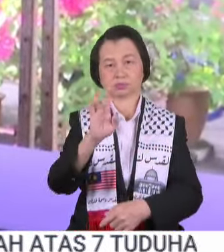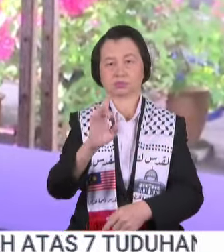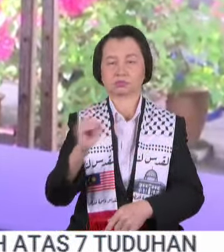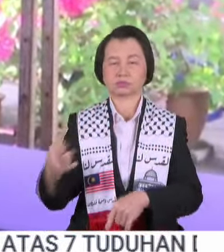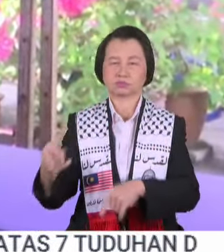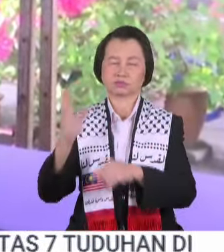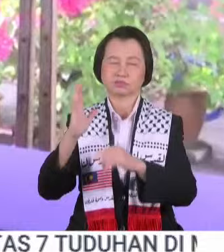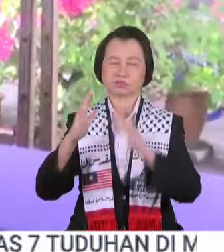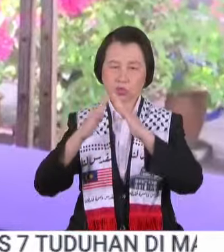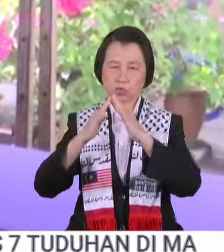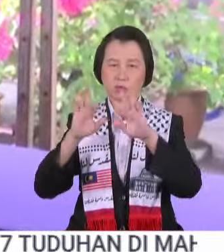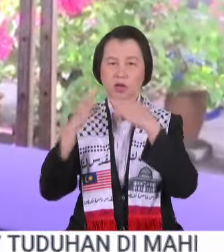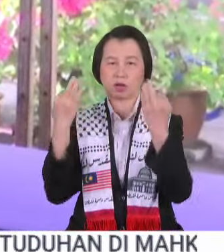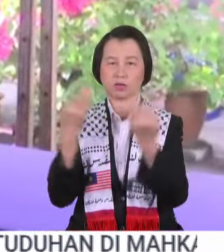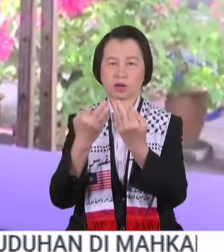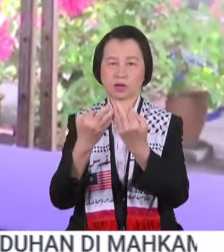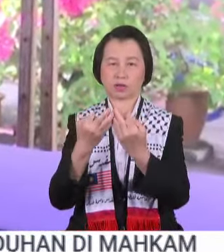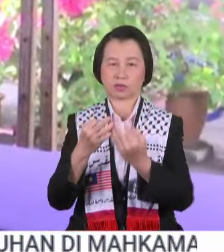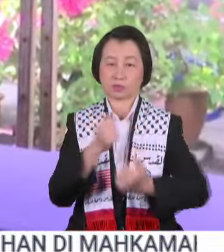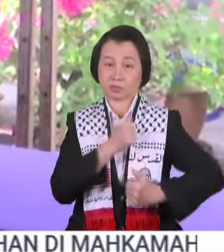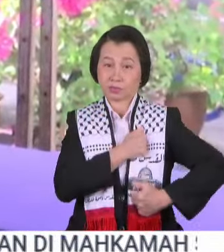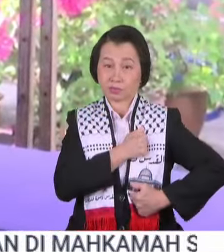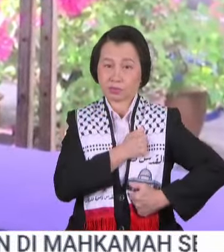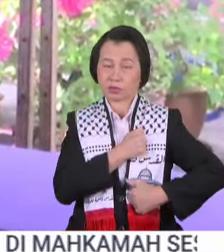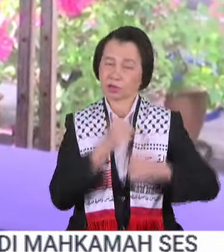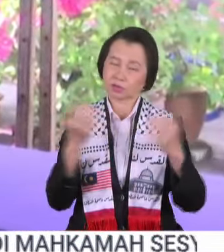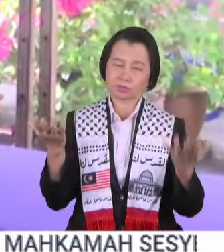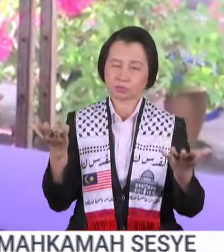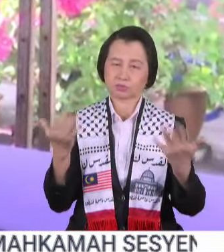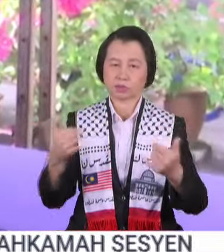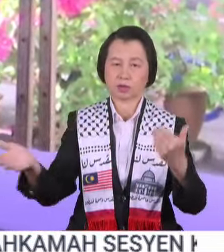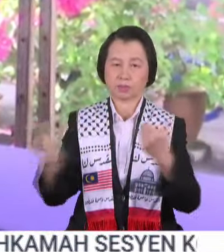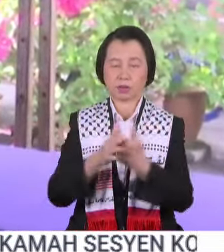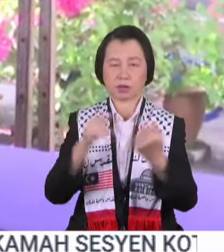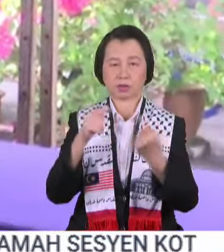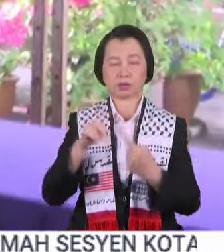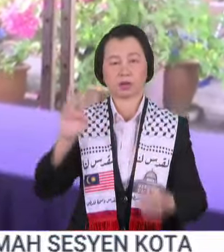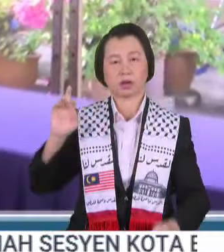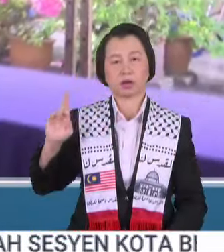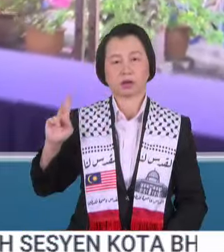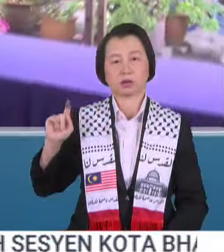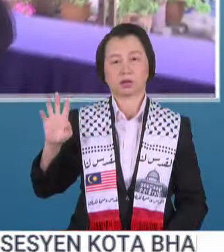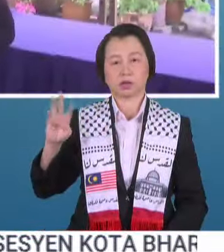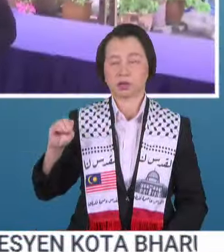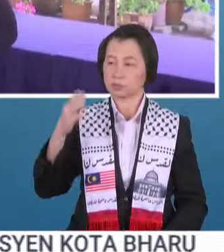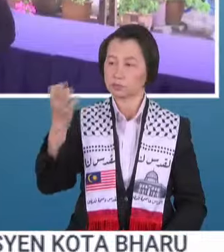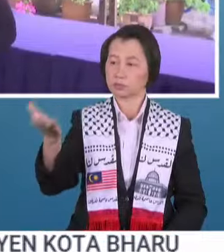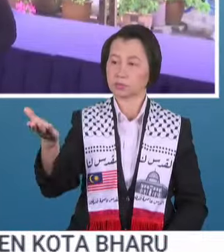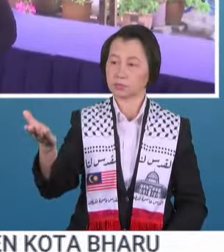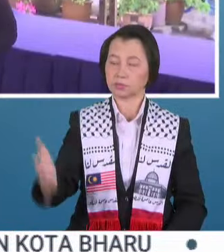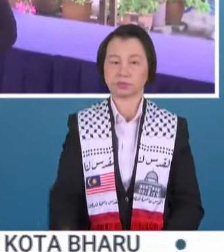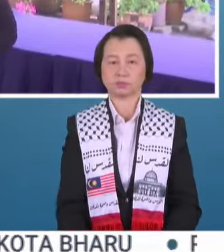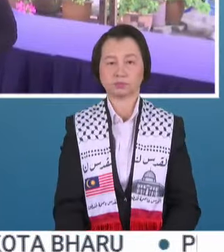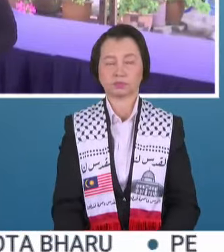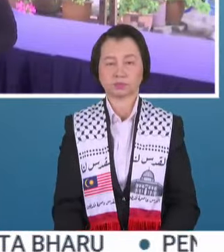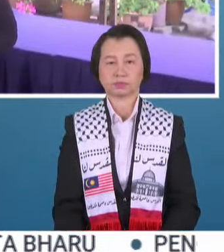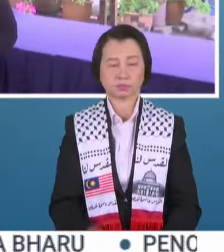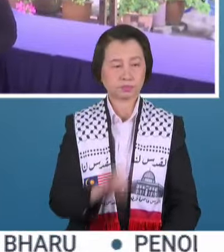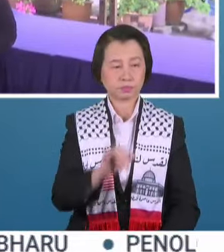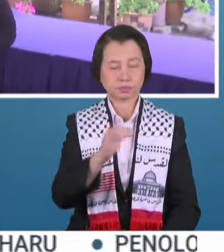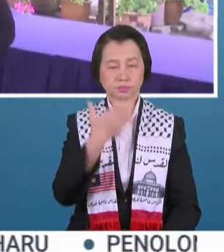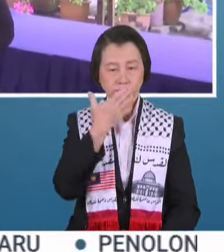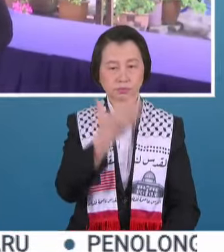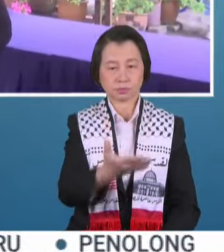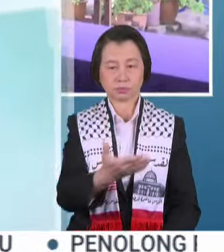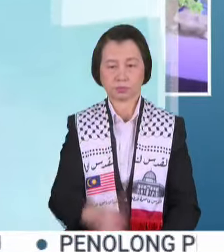sebuah rumah keluarga mangsa nahas ini, setakat itu dulu. Kembali semula kepada Zahira di Angkasa Puri, silakan. Baik,